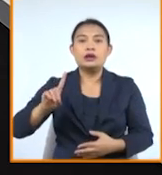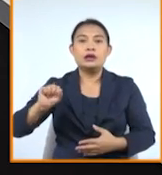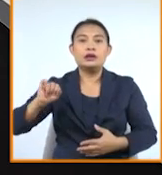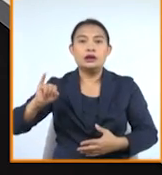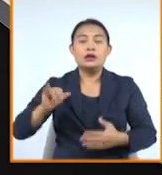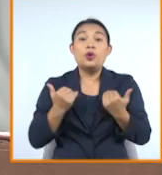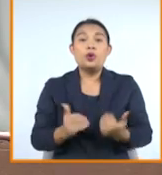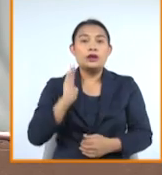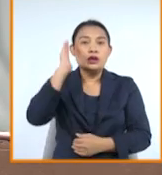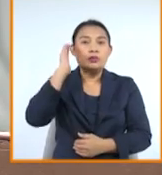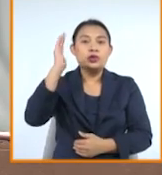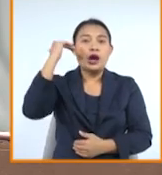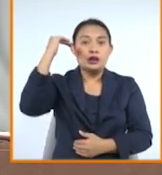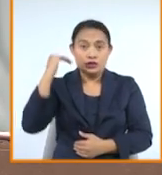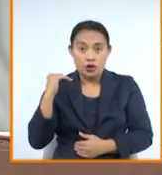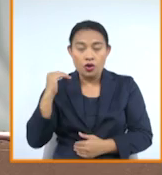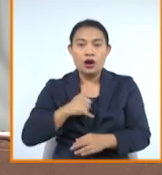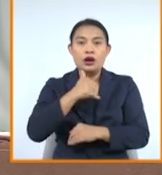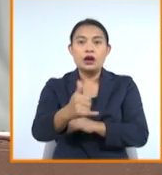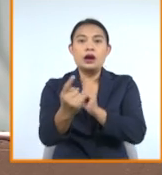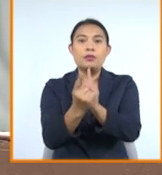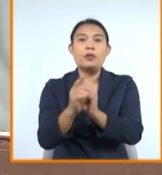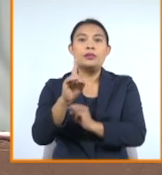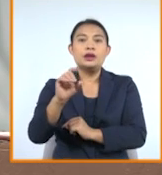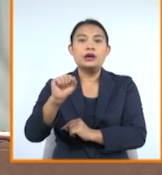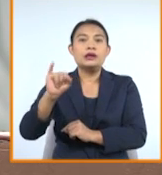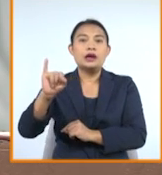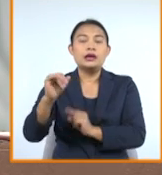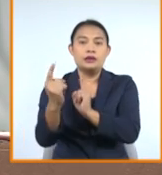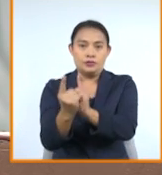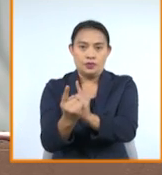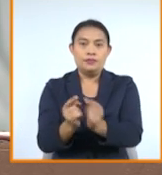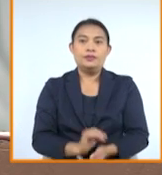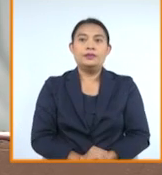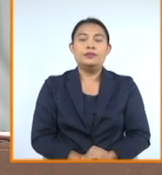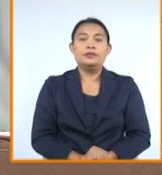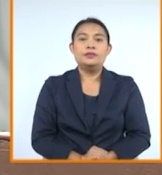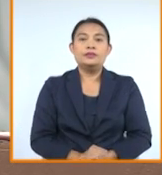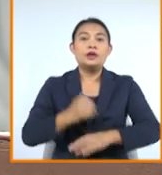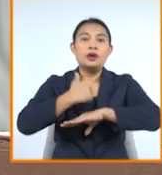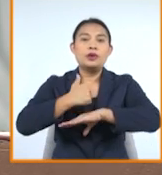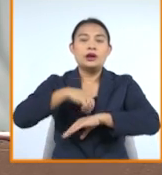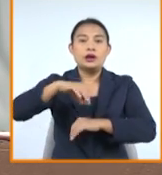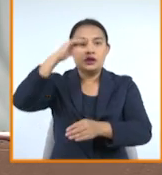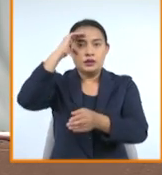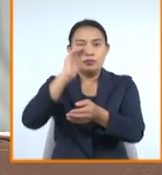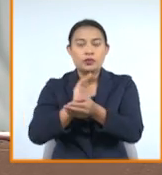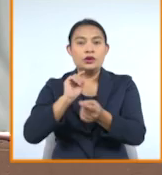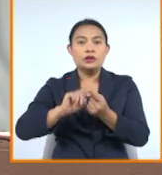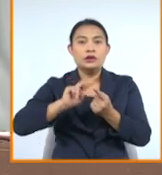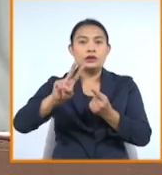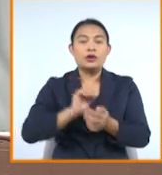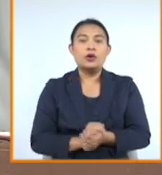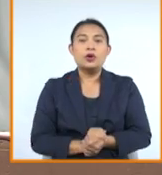าวันนี้น้องชายของผู้เสียชีวิตก็เดินทางเข้าพบ DSI อีก1รอบแล้วล่ะค่ะรวมถึงผู้บังคับการตำรวจนครบาล2แล้วก็เจ้าหน้